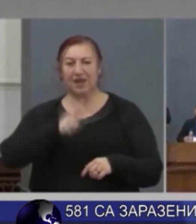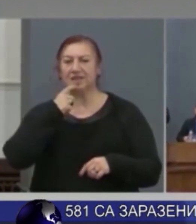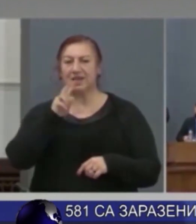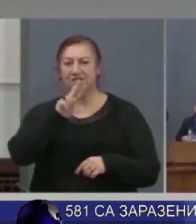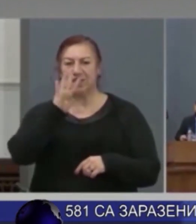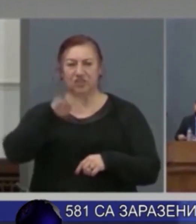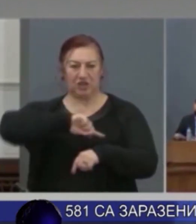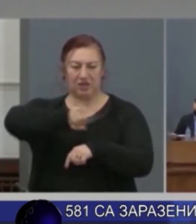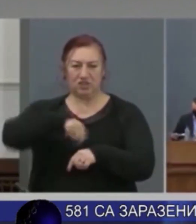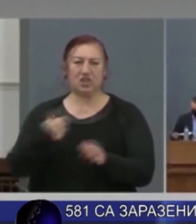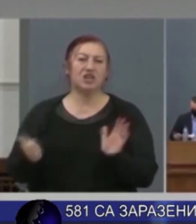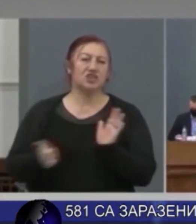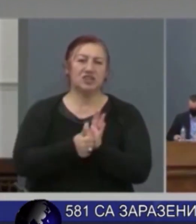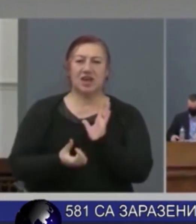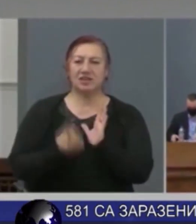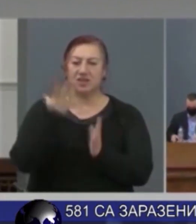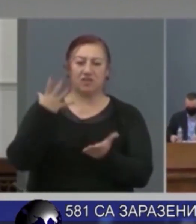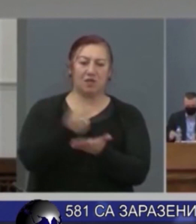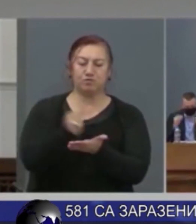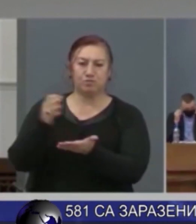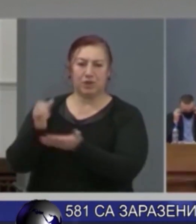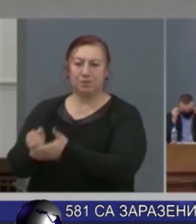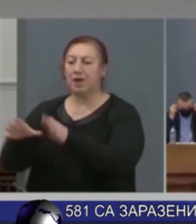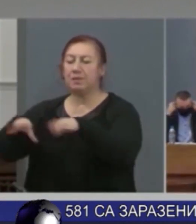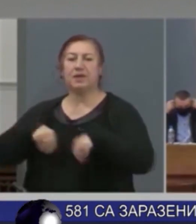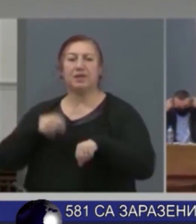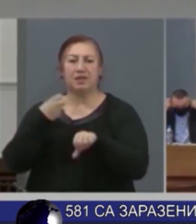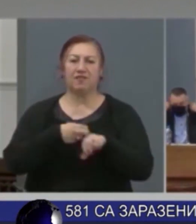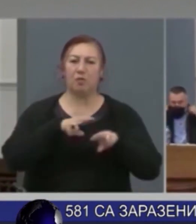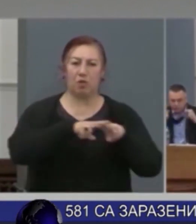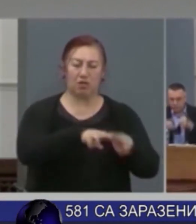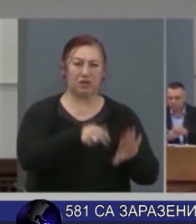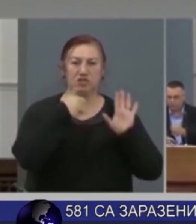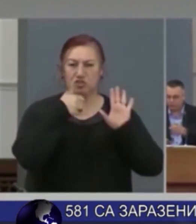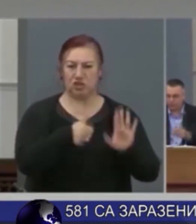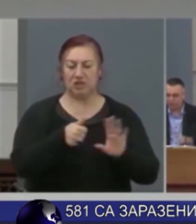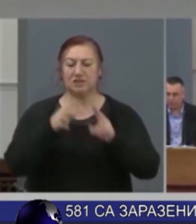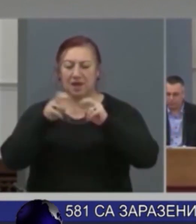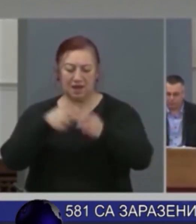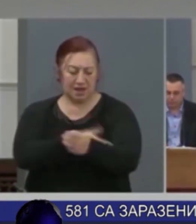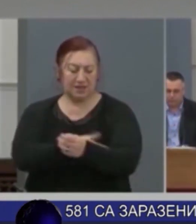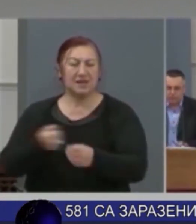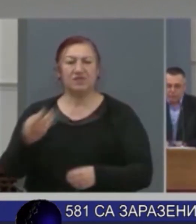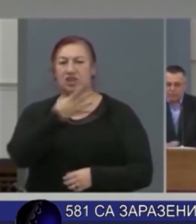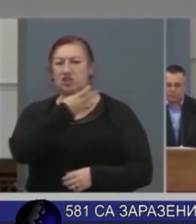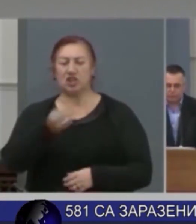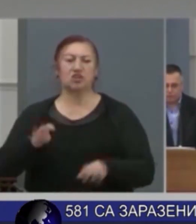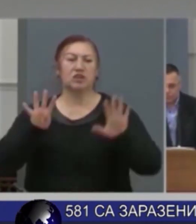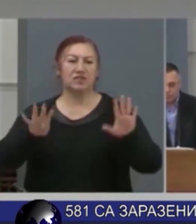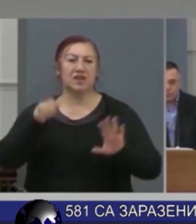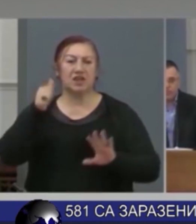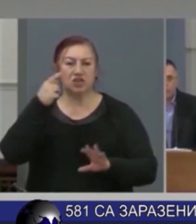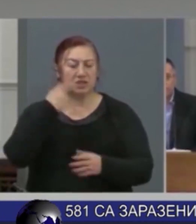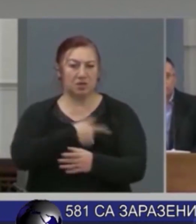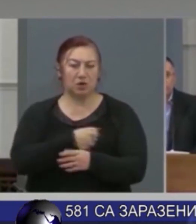496 проби, обяви генерал-майор Венцислав Мутавчийски. От тях шестима са настанени в болници.